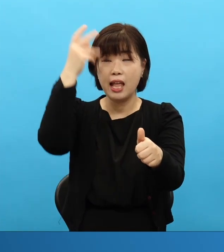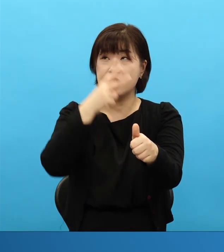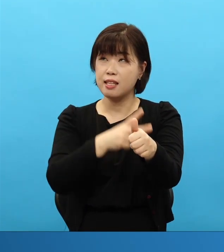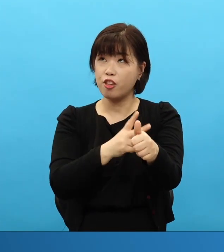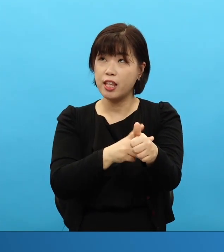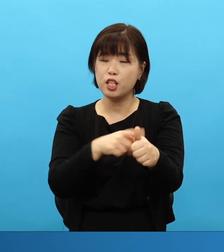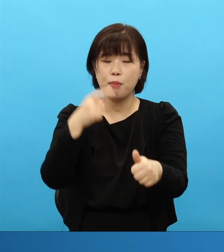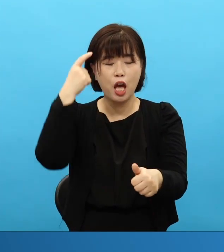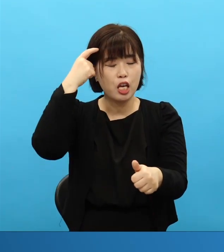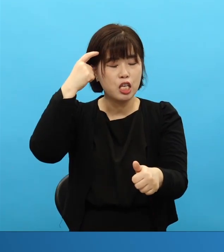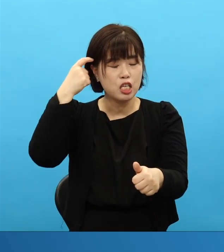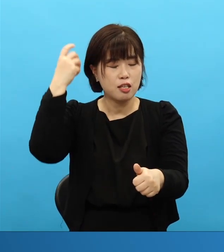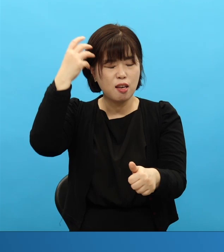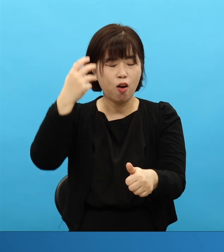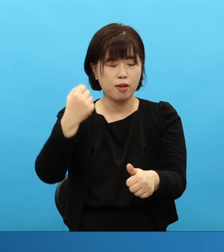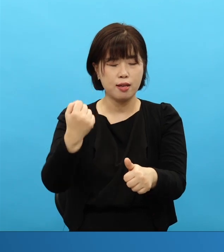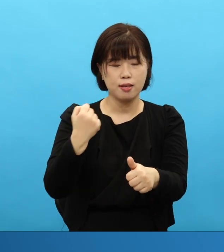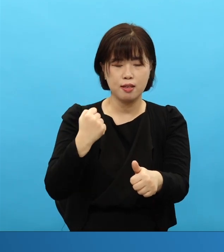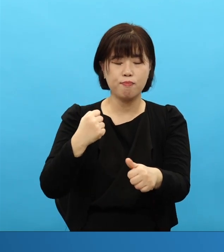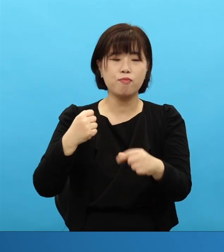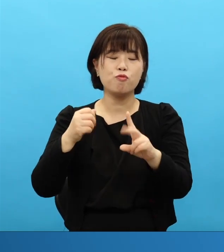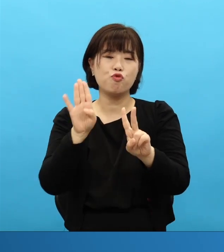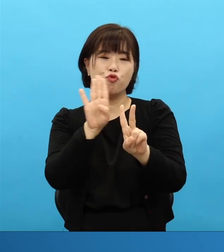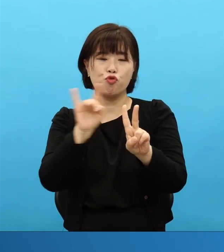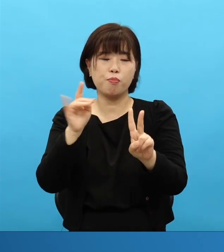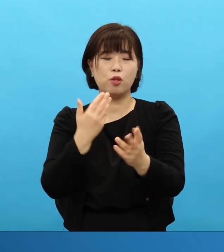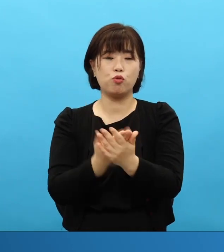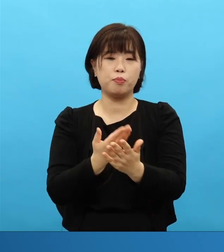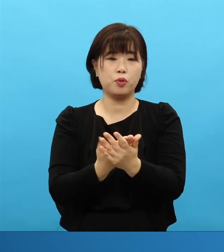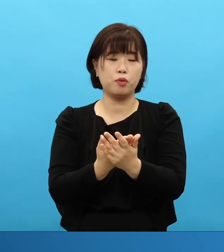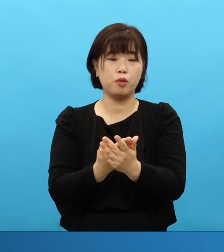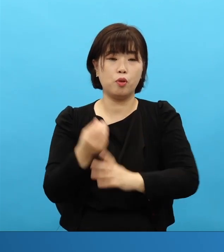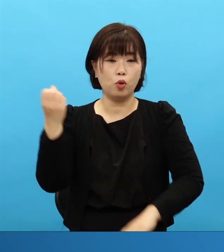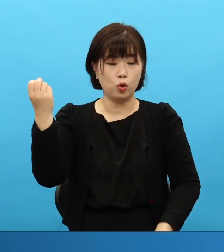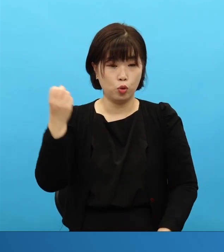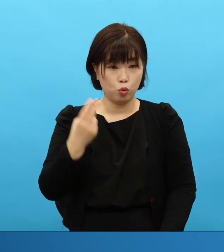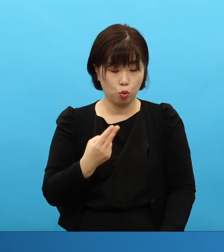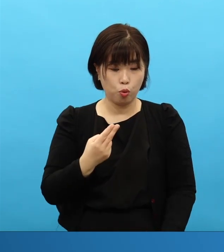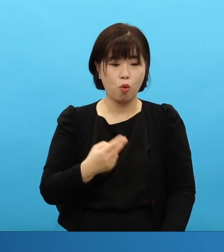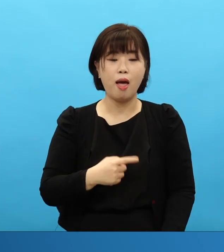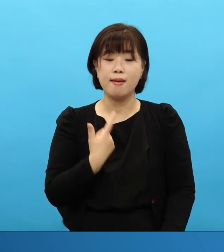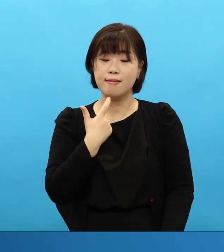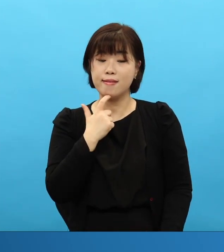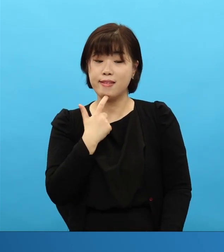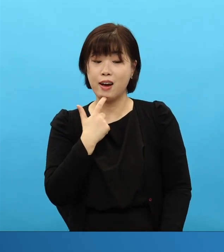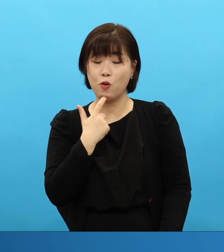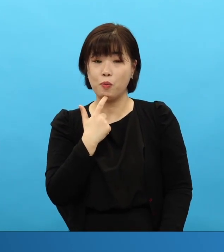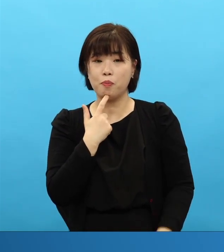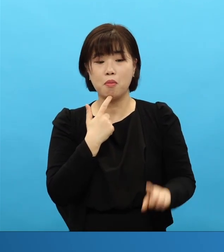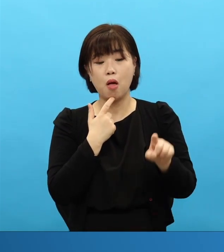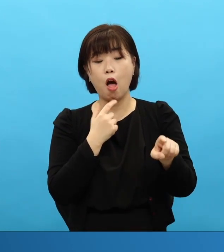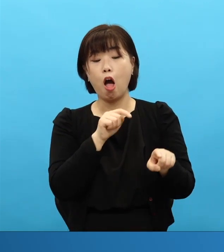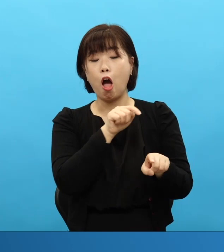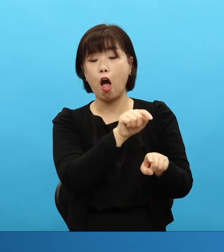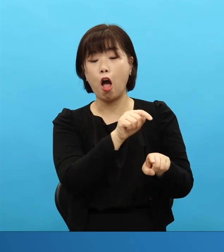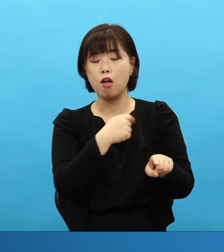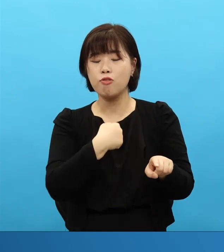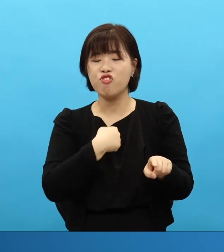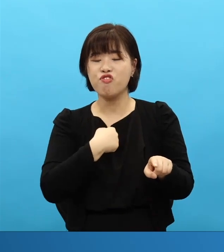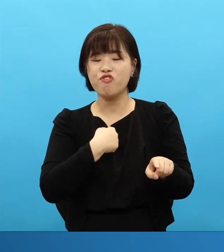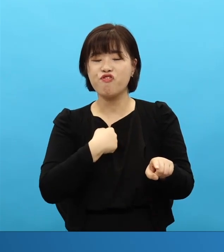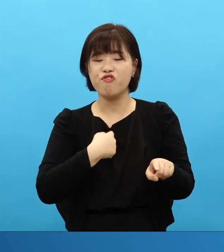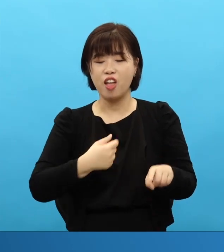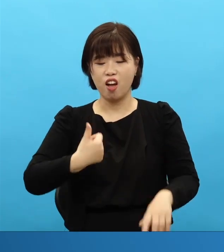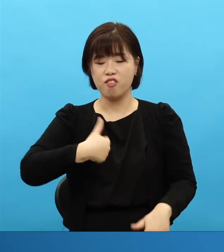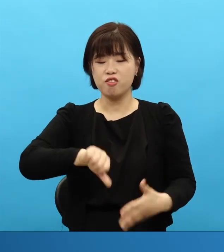记， 장자의 명분을 나에게 주옵소서. 赐给我长子的名分吧。 이거예요. 就是这个， 어느 지역 가든 그 지역 살릴